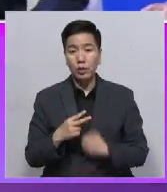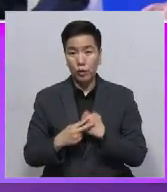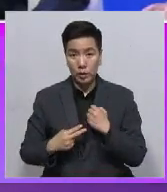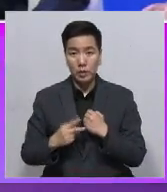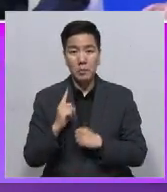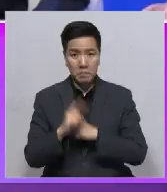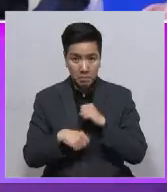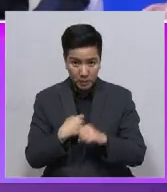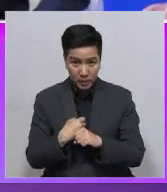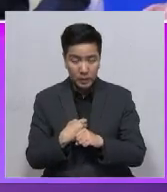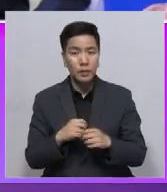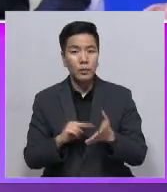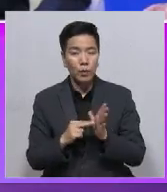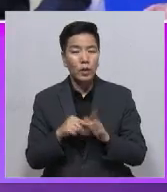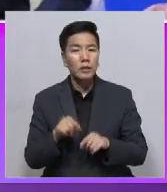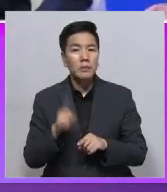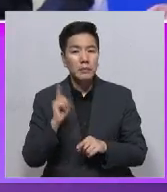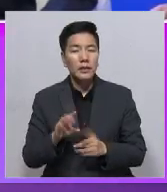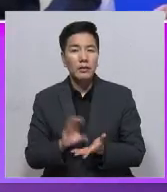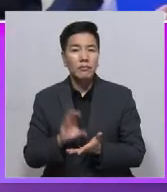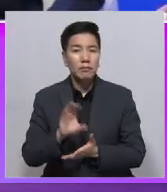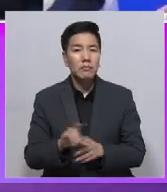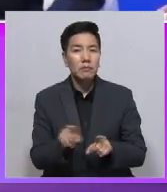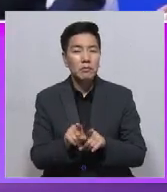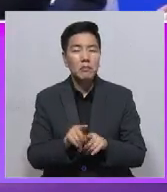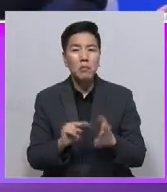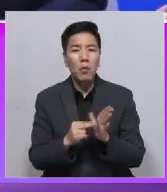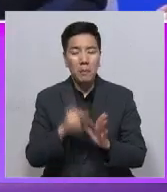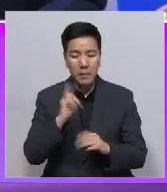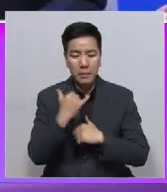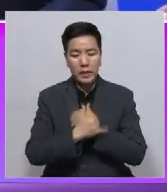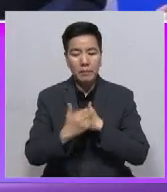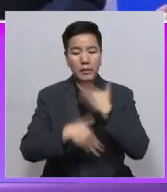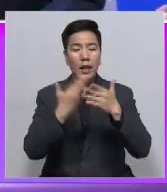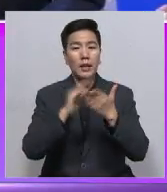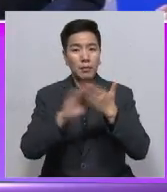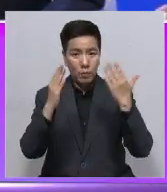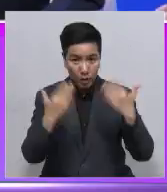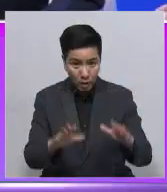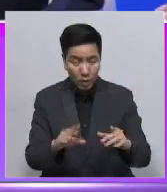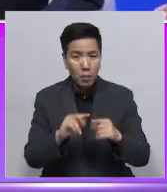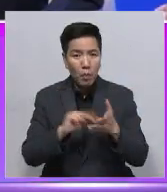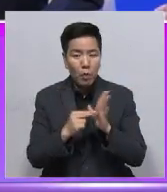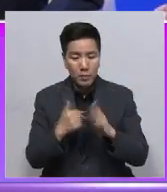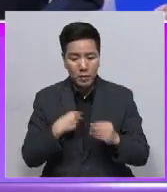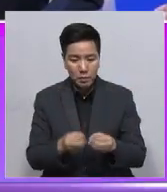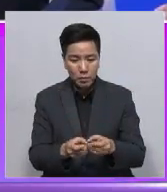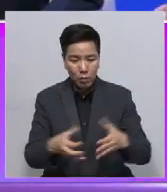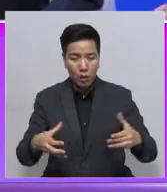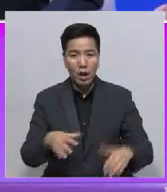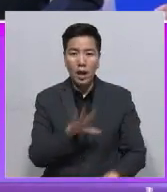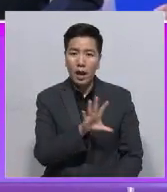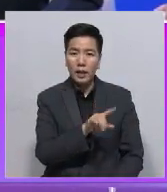าร์ต่อปีซึ่งก็เป็นอัตราที่นับว่าเป็นประเทศที่พัฒนาแล้วมีอัตราการเจริญเติบโตประม